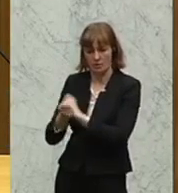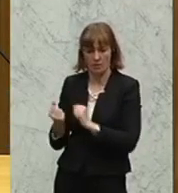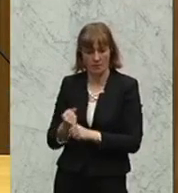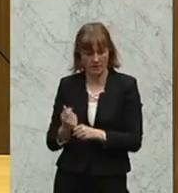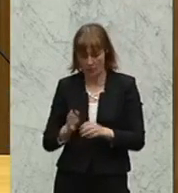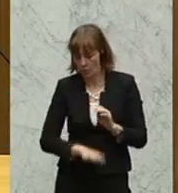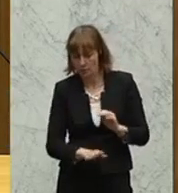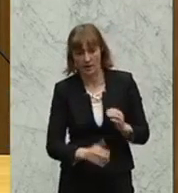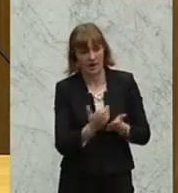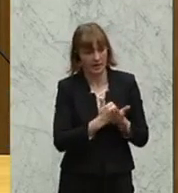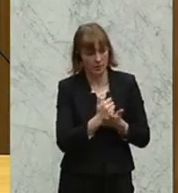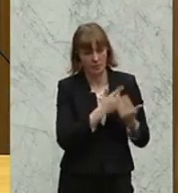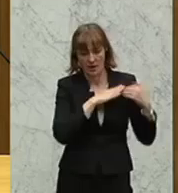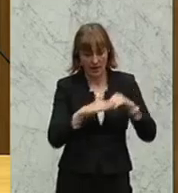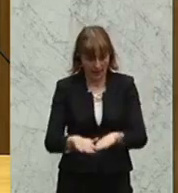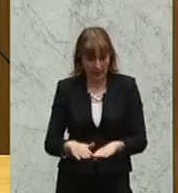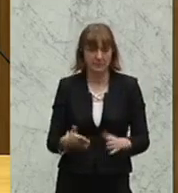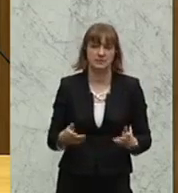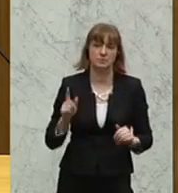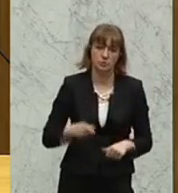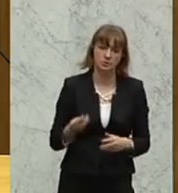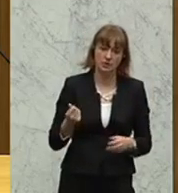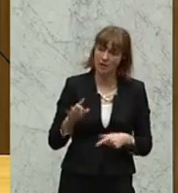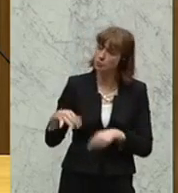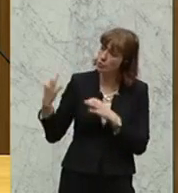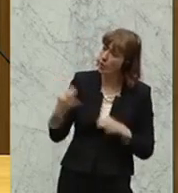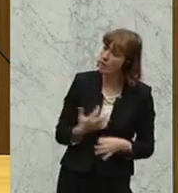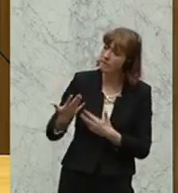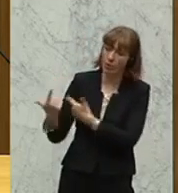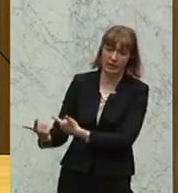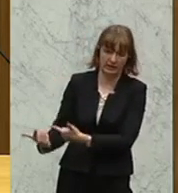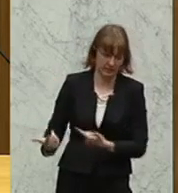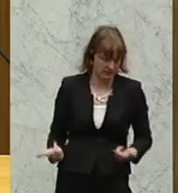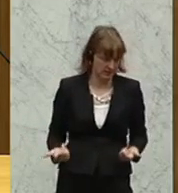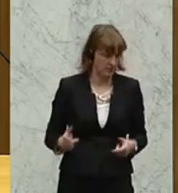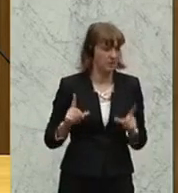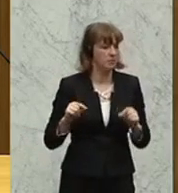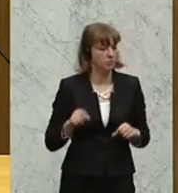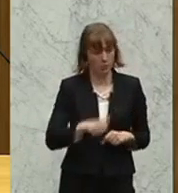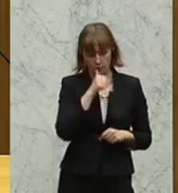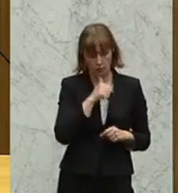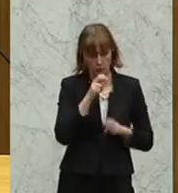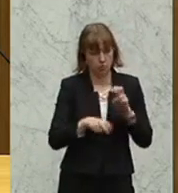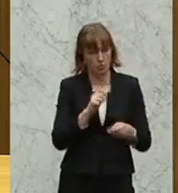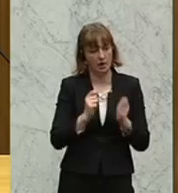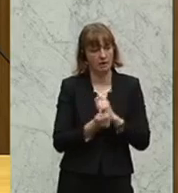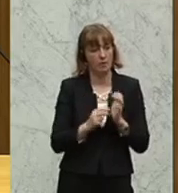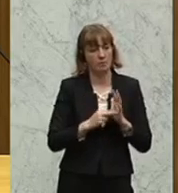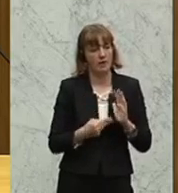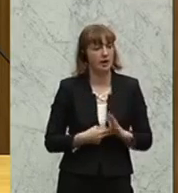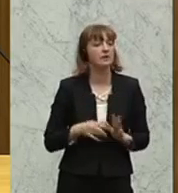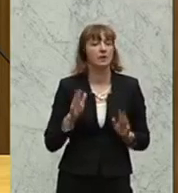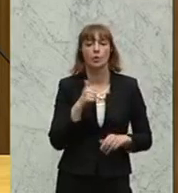Und mein Ansatz ist, dass wir zurückkehren von einer völlig vermurksten Steuerreform zu einer, die Sinn